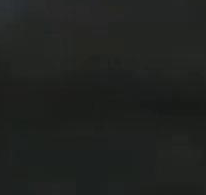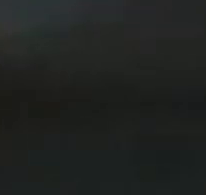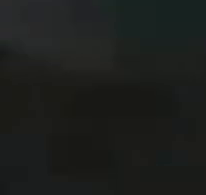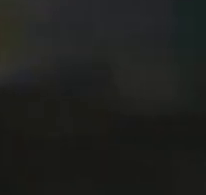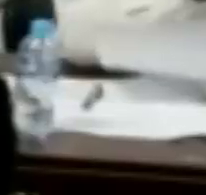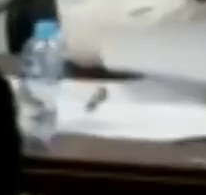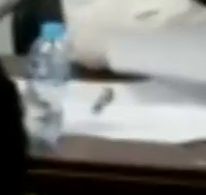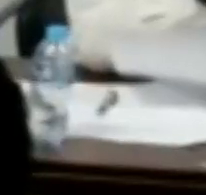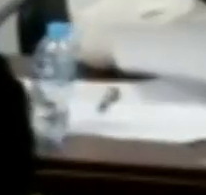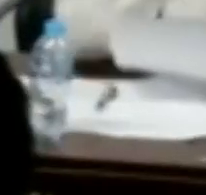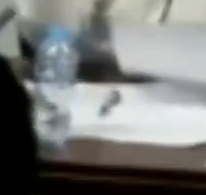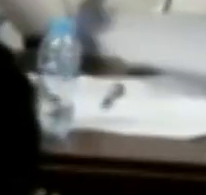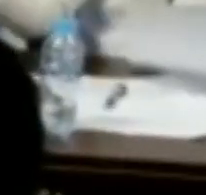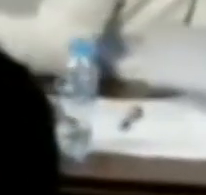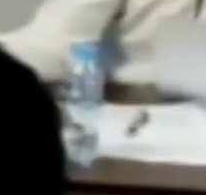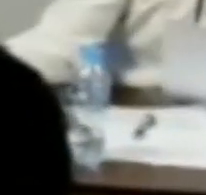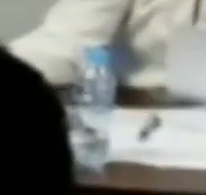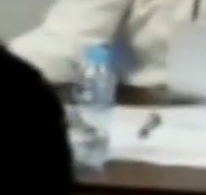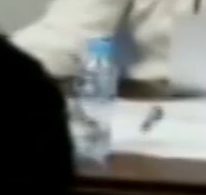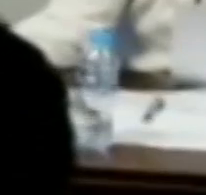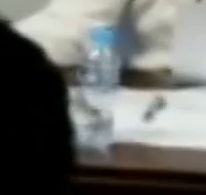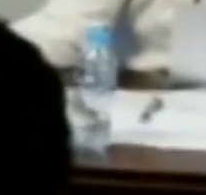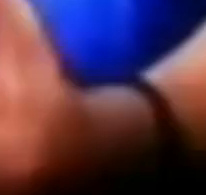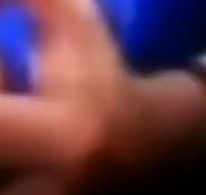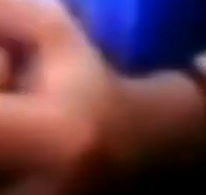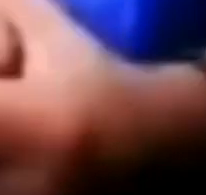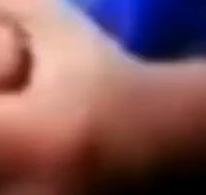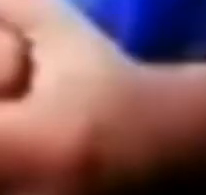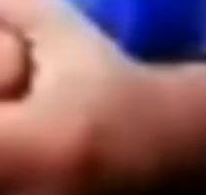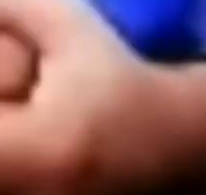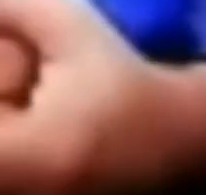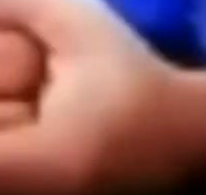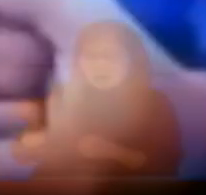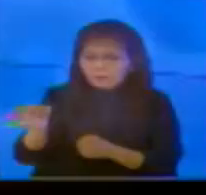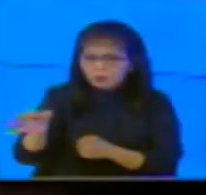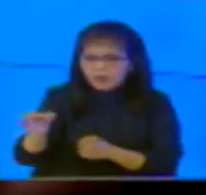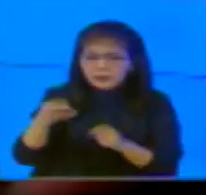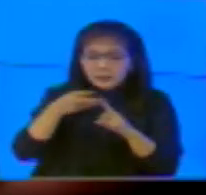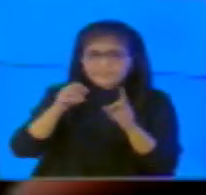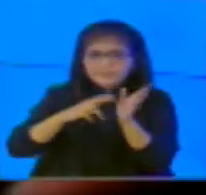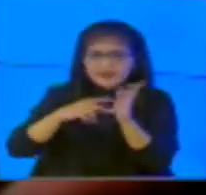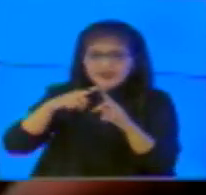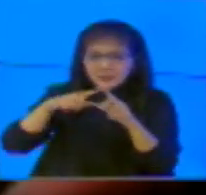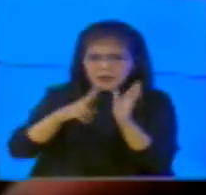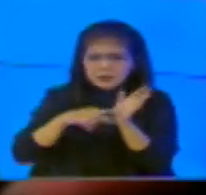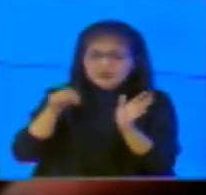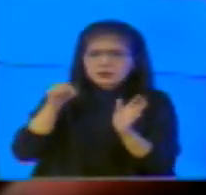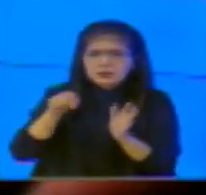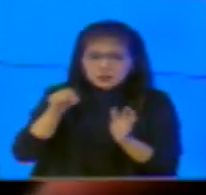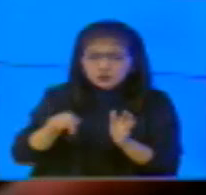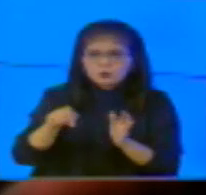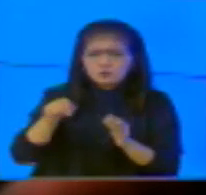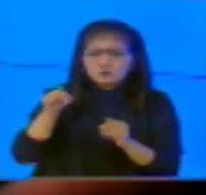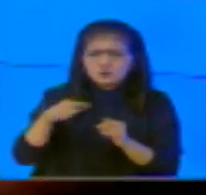G ini kami hal tersebut Pemerintah Kabupaten Bintan melakukan teleconference bersama Disnaker Provinsi Kepri